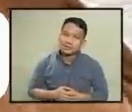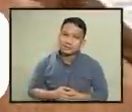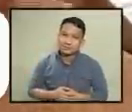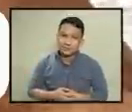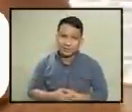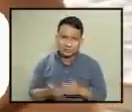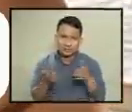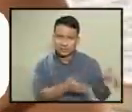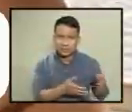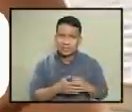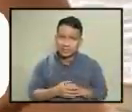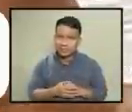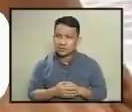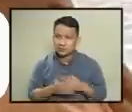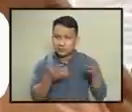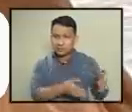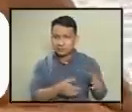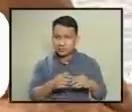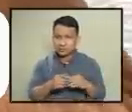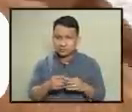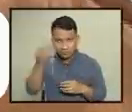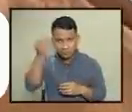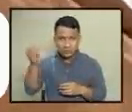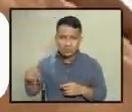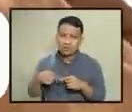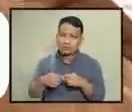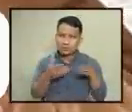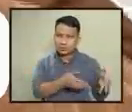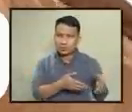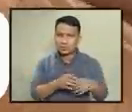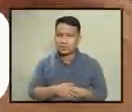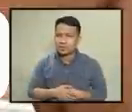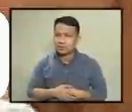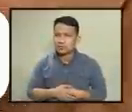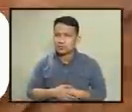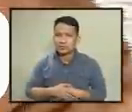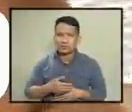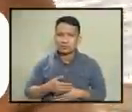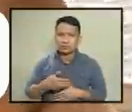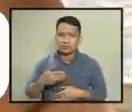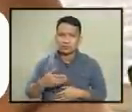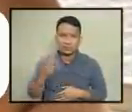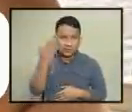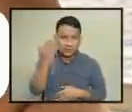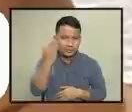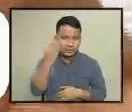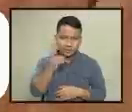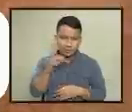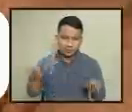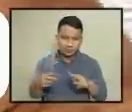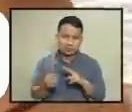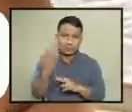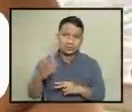Isang tabi na natin, kung sa ating opinion lang, isang tabi na natin, kunwari hindi na pumutok ang bulkan, mag-abang na